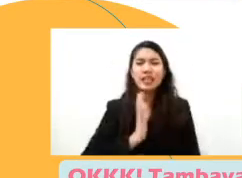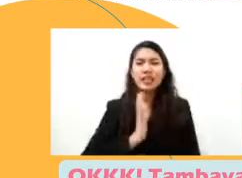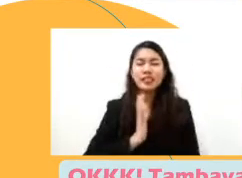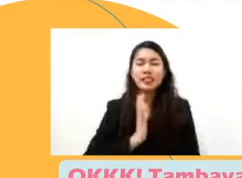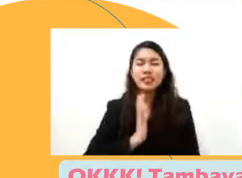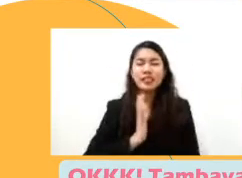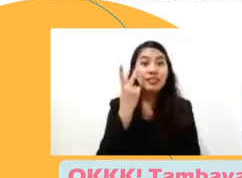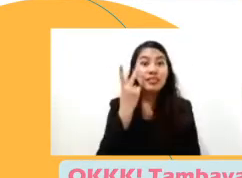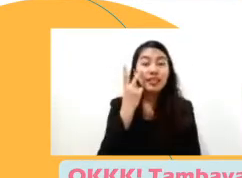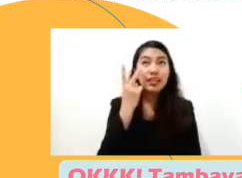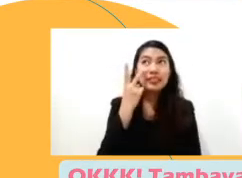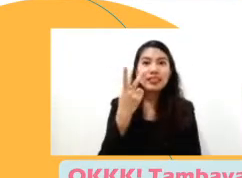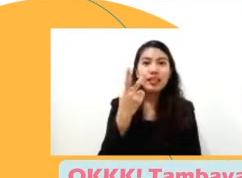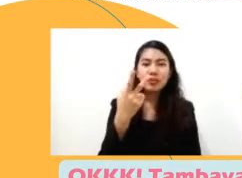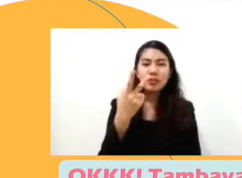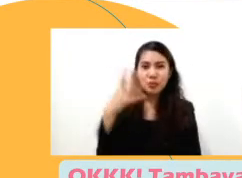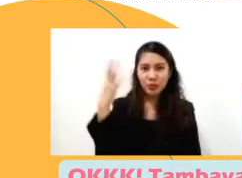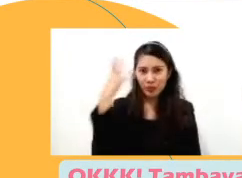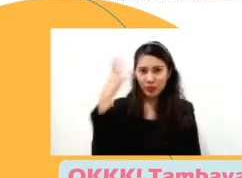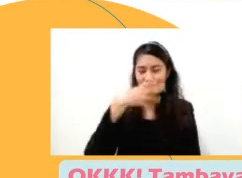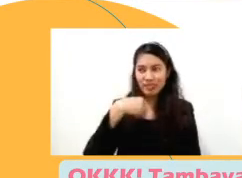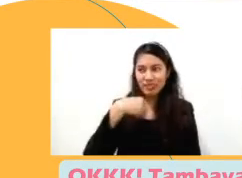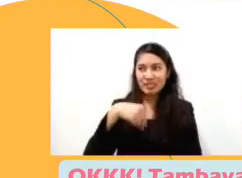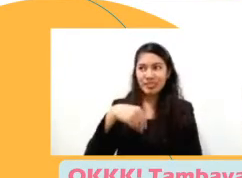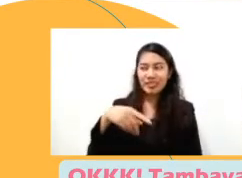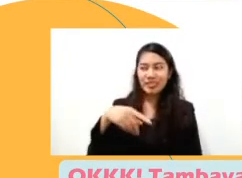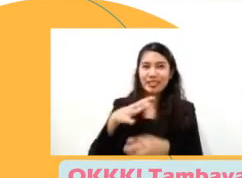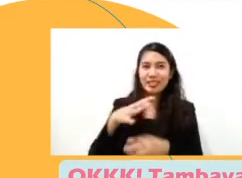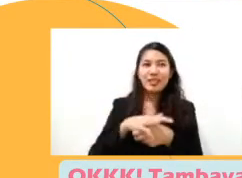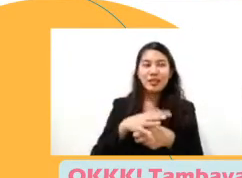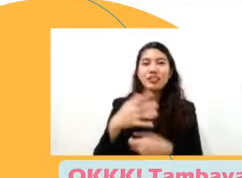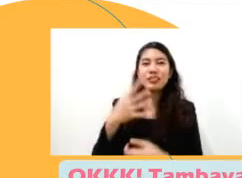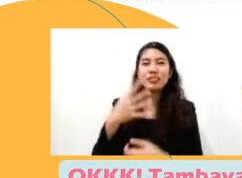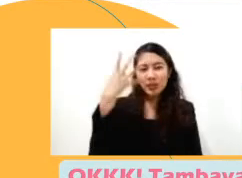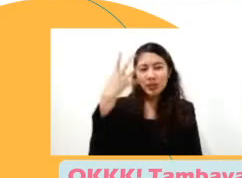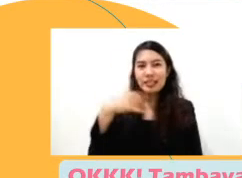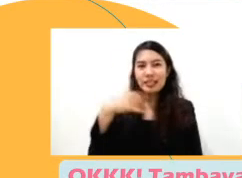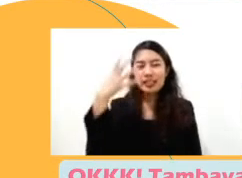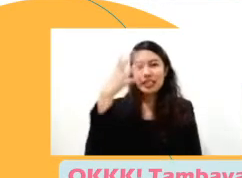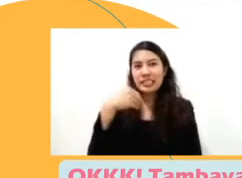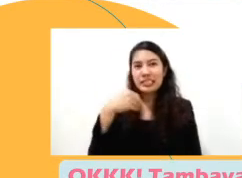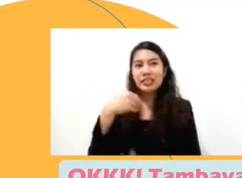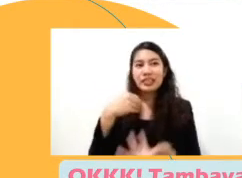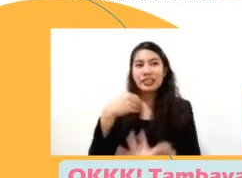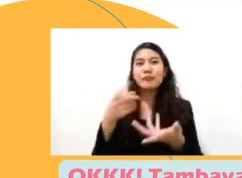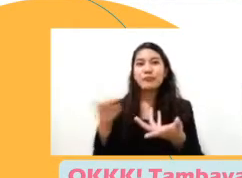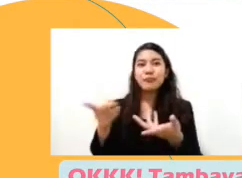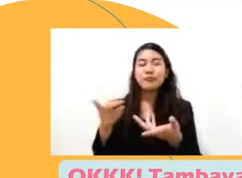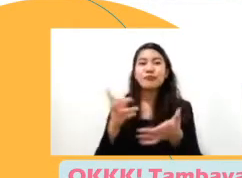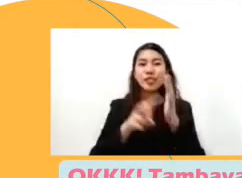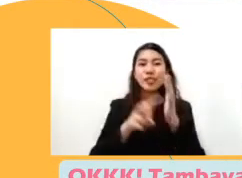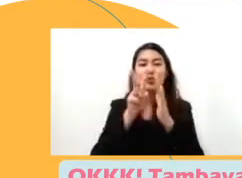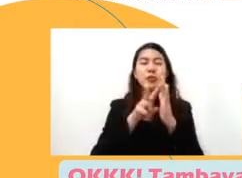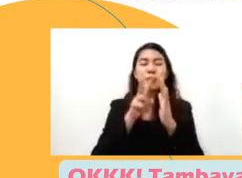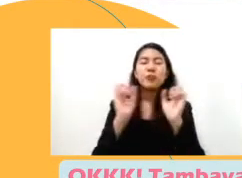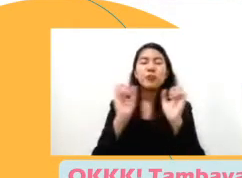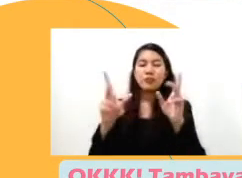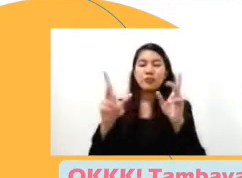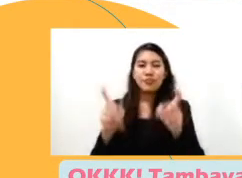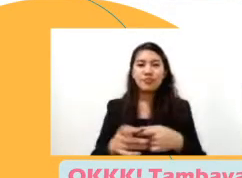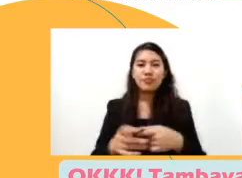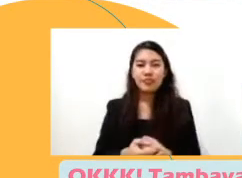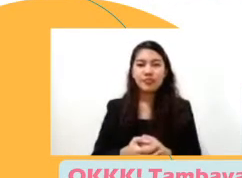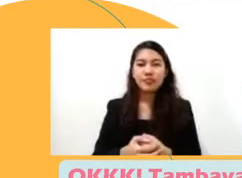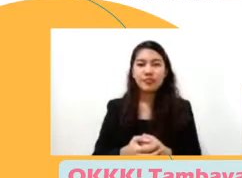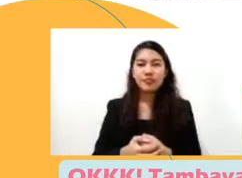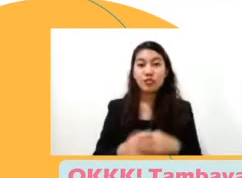kanina. Eh. Naloka kami. Parang, ang saya. Ang saya na sa bahay lang sila pero nakagawa sila ng mga ganyan. Ayun. Okay? Okay